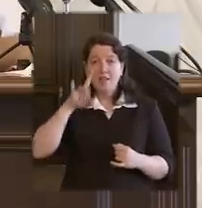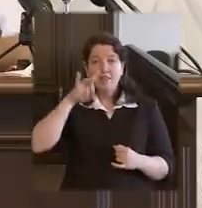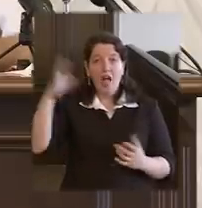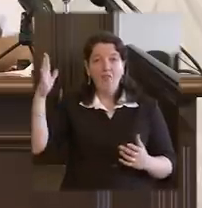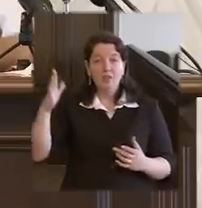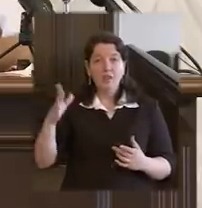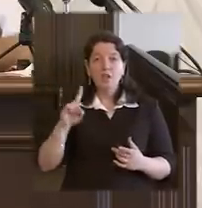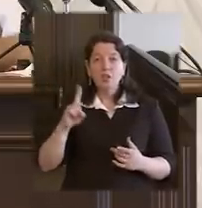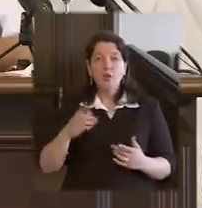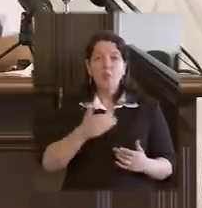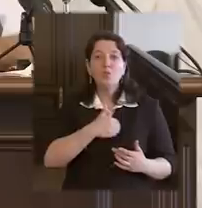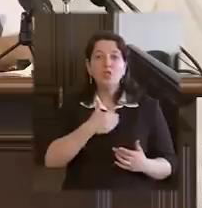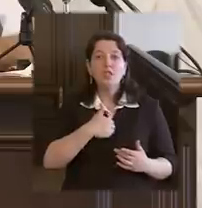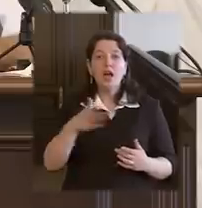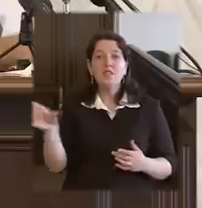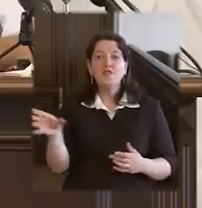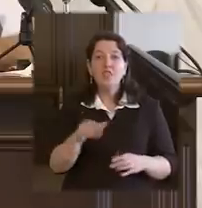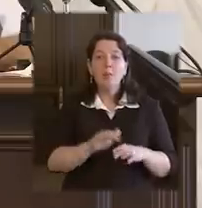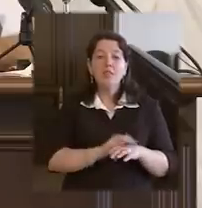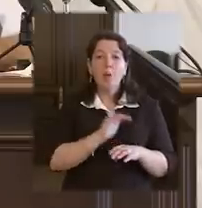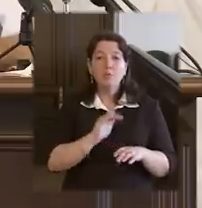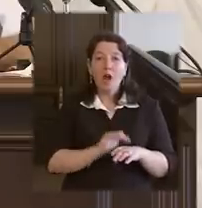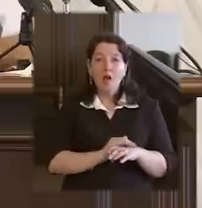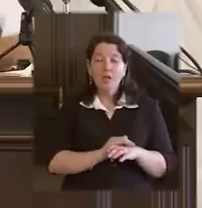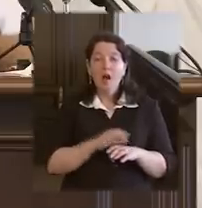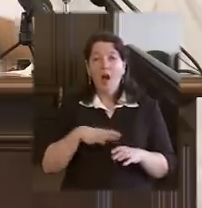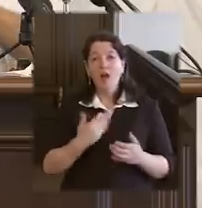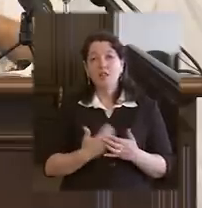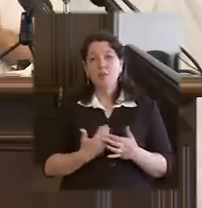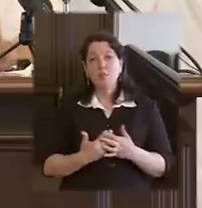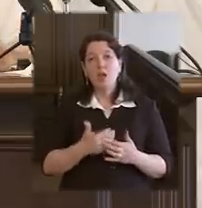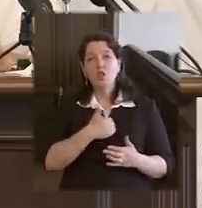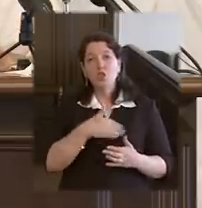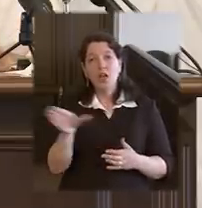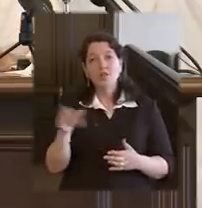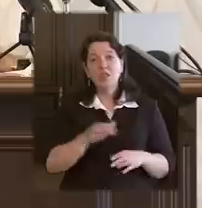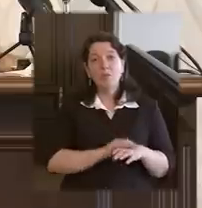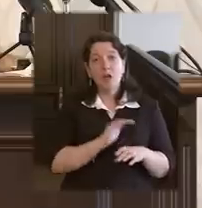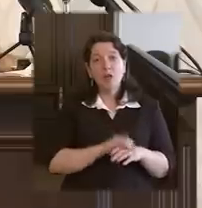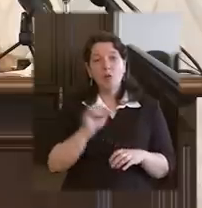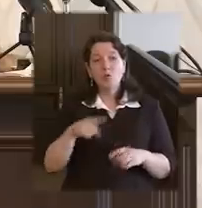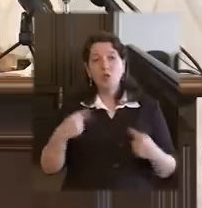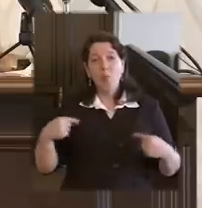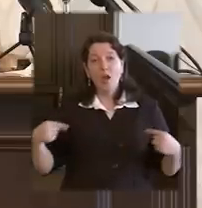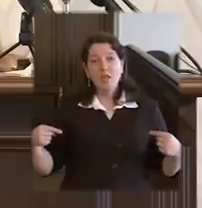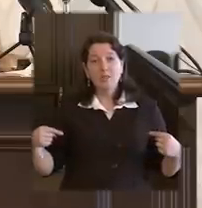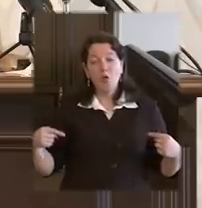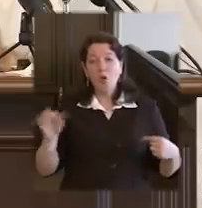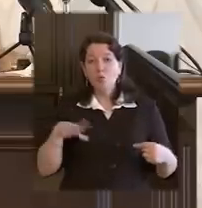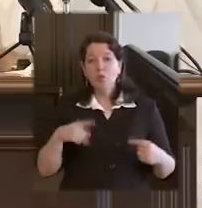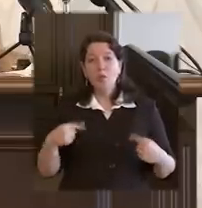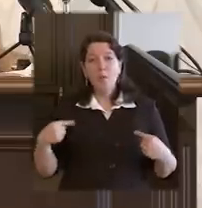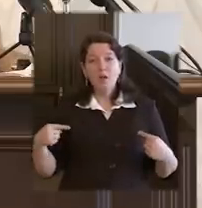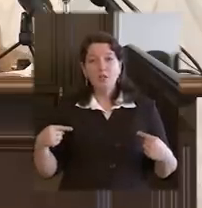всем добра. А желать добра, вы знаете, можно по-разному.